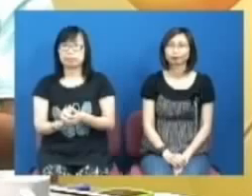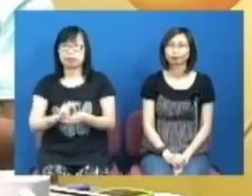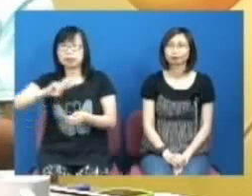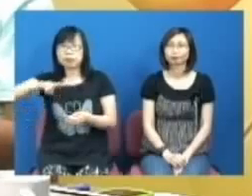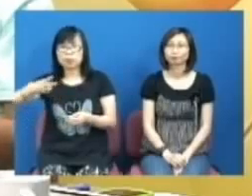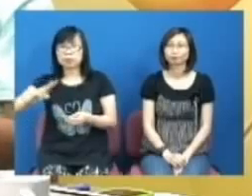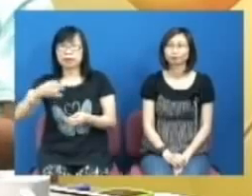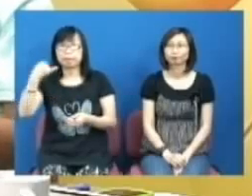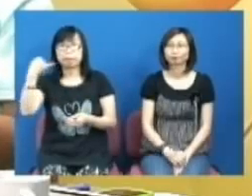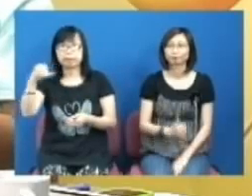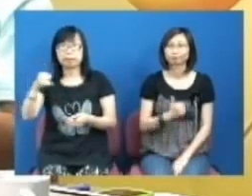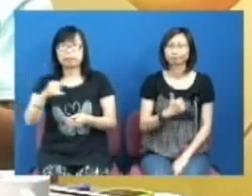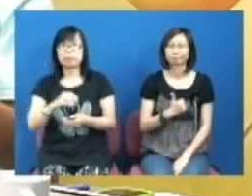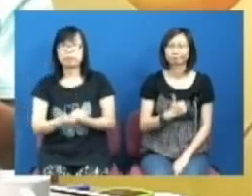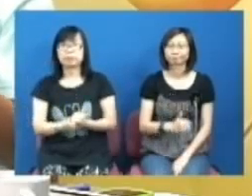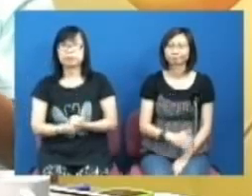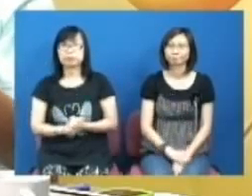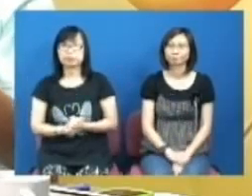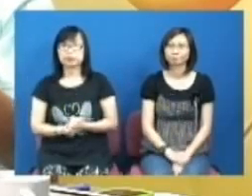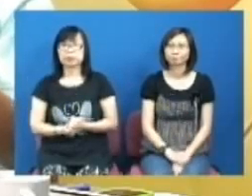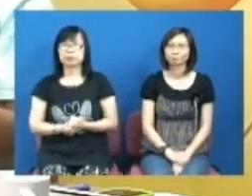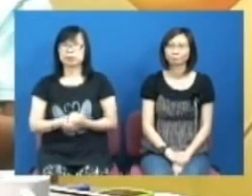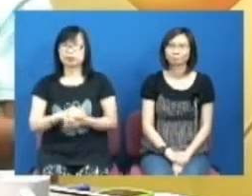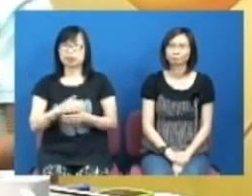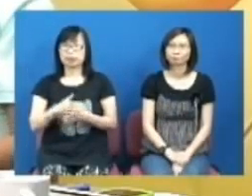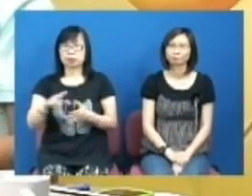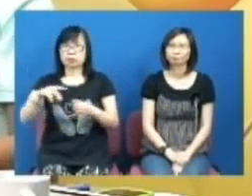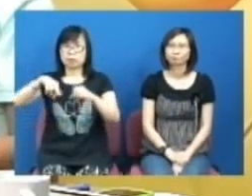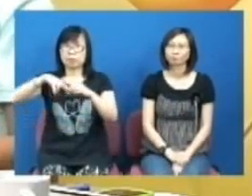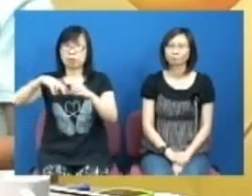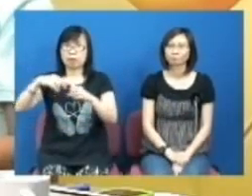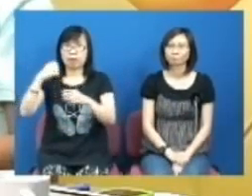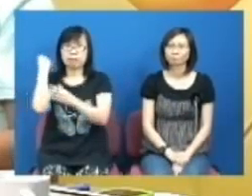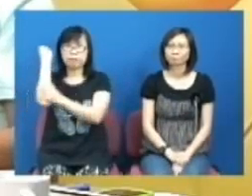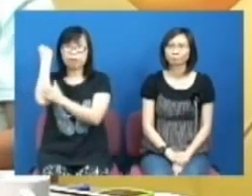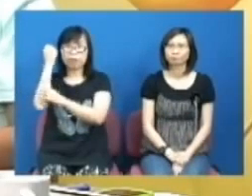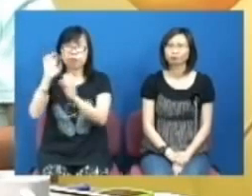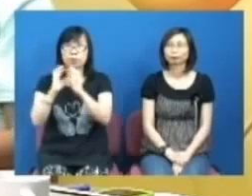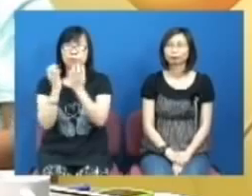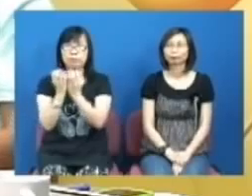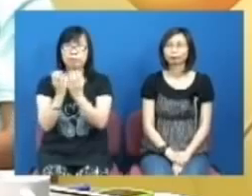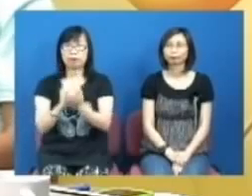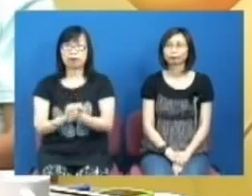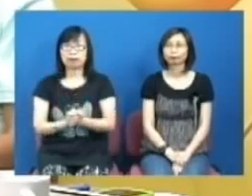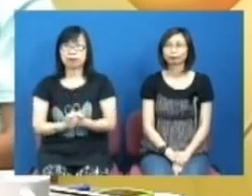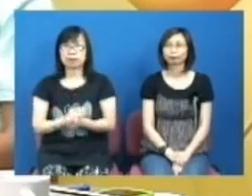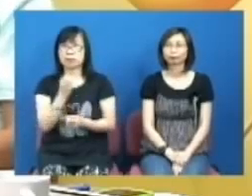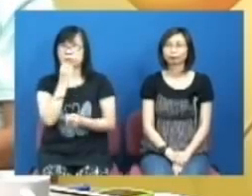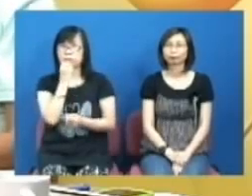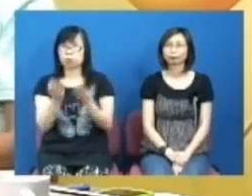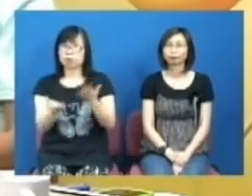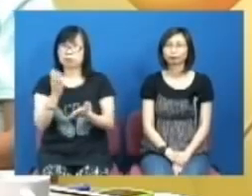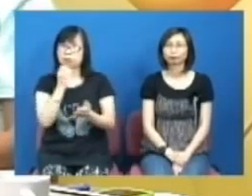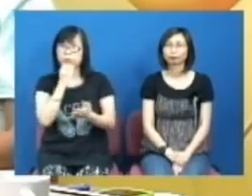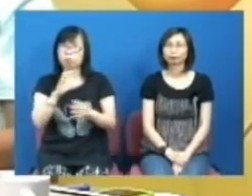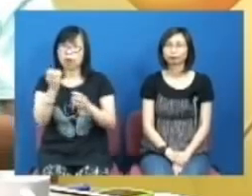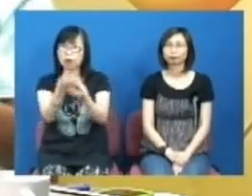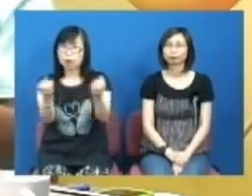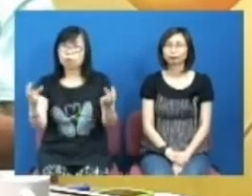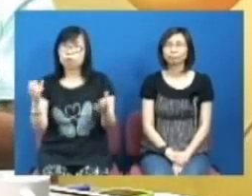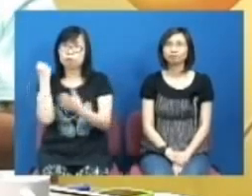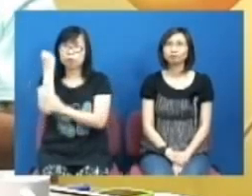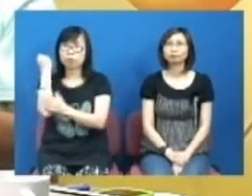革都不行，所以波蘭的反對派或者很多東歐的反對派都覺得